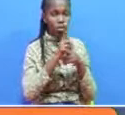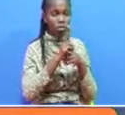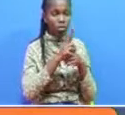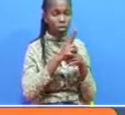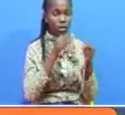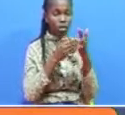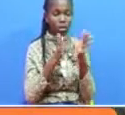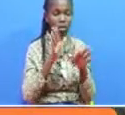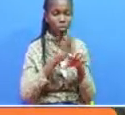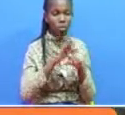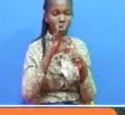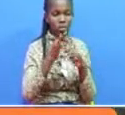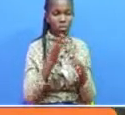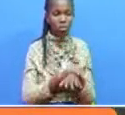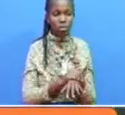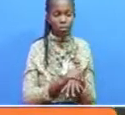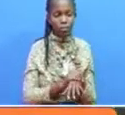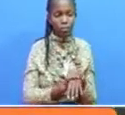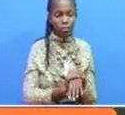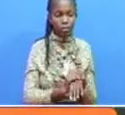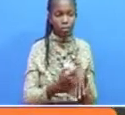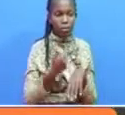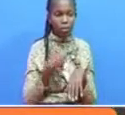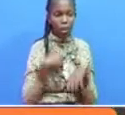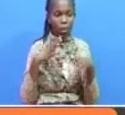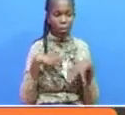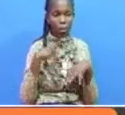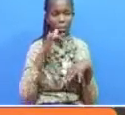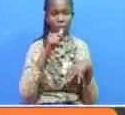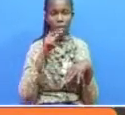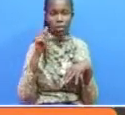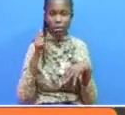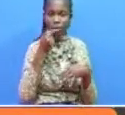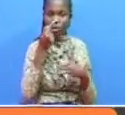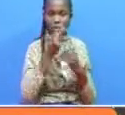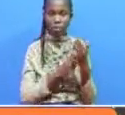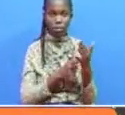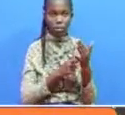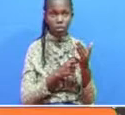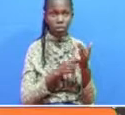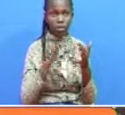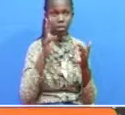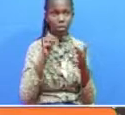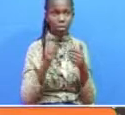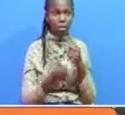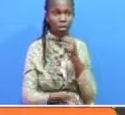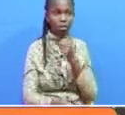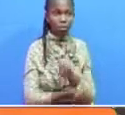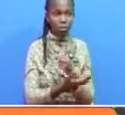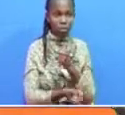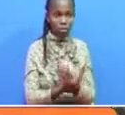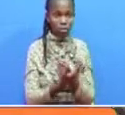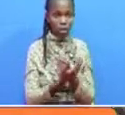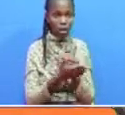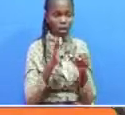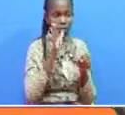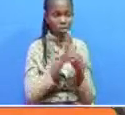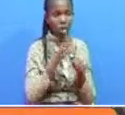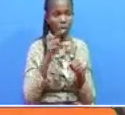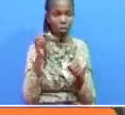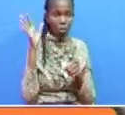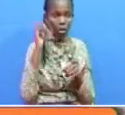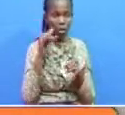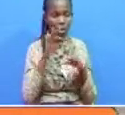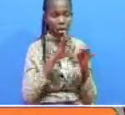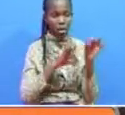mutongo imailu. Ningwenda kuya ndoma yata ni madhuthia monombe maumaloke kwa wingi. Nondo